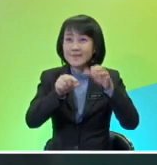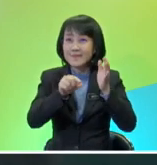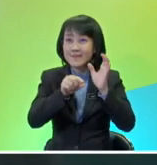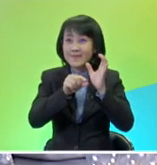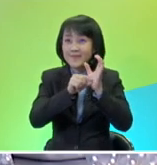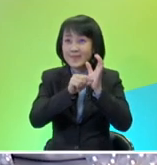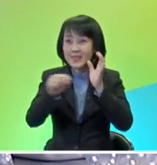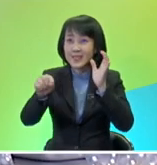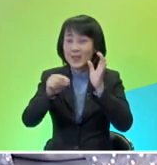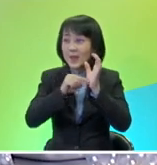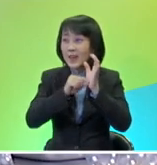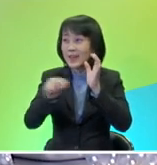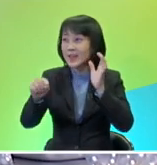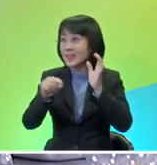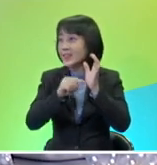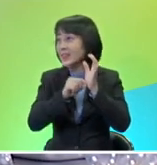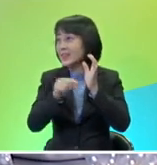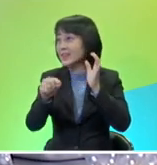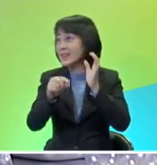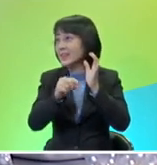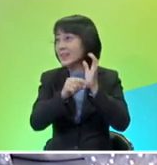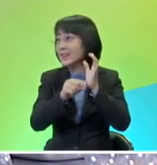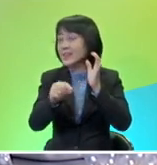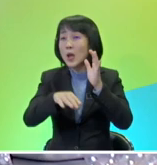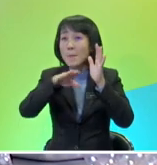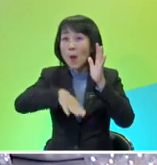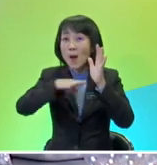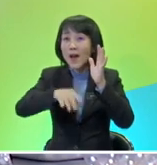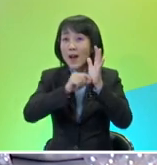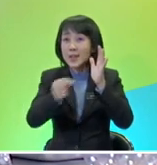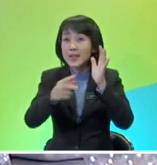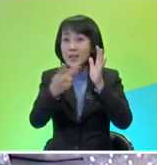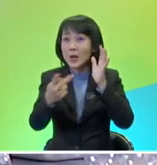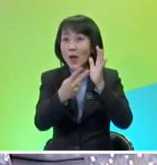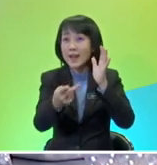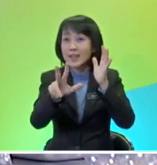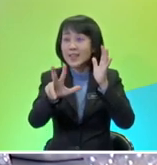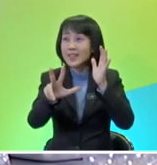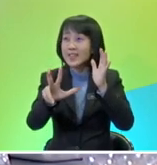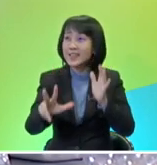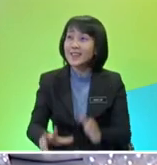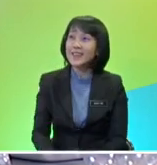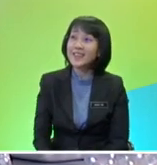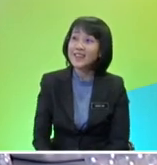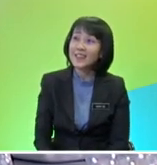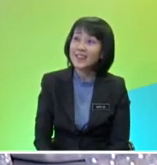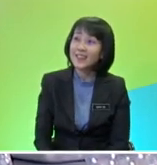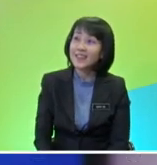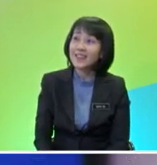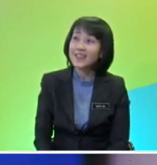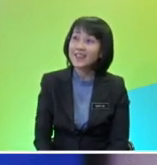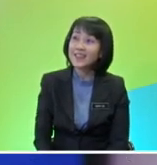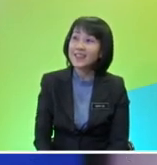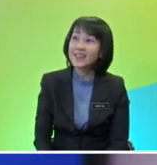di bawah ni ketiga-tiganya. Oh. Okey, ketiga-tiganya kita tanggal. Okey, cuba Kemal tanggalkan. Oh, saya takut basah ni. Okey, tanggalkan. Okey, satu. Satu.